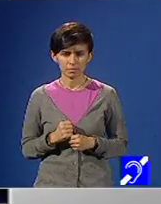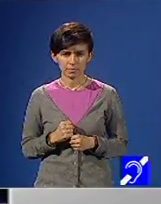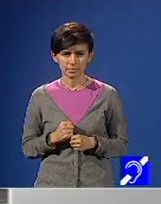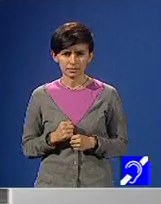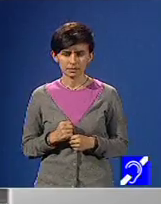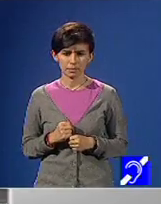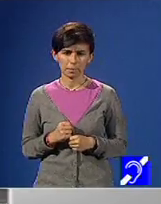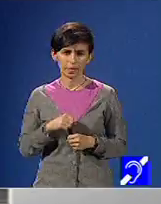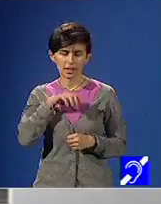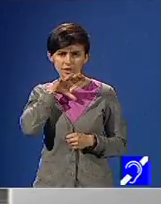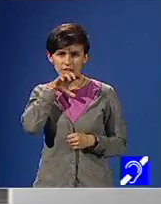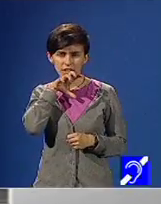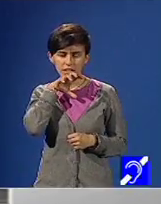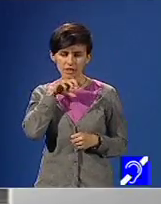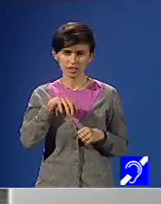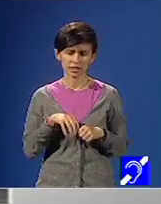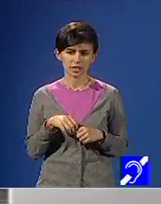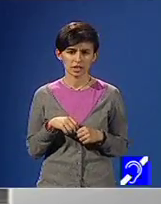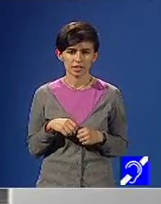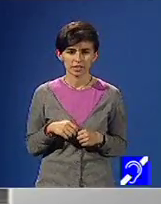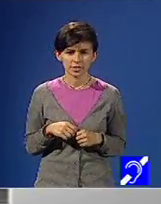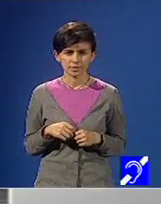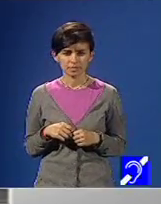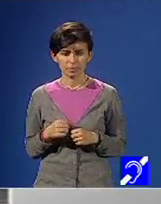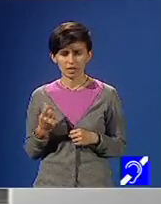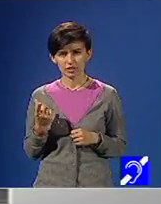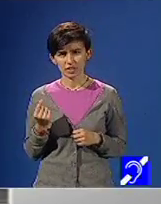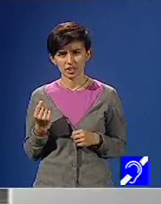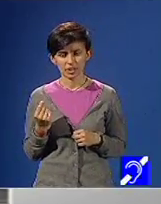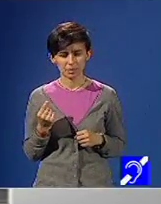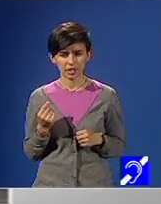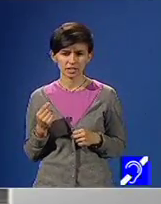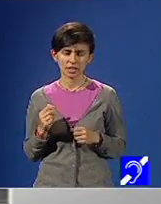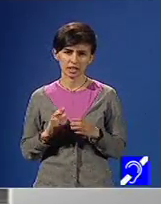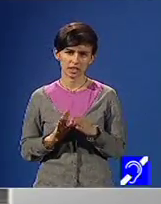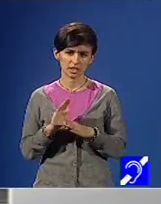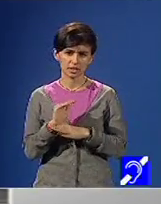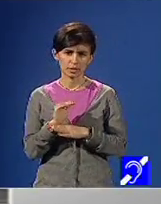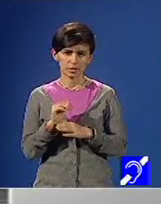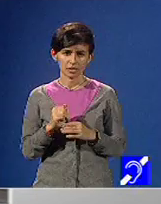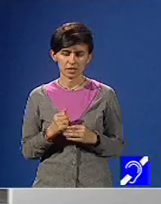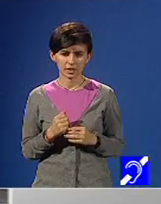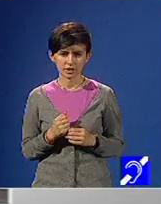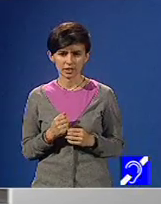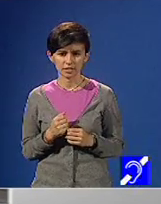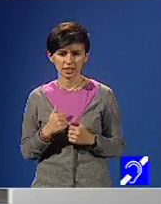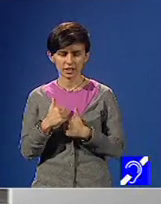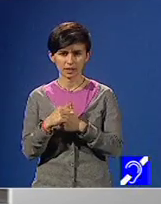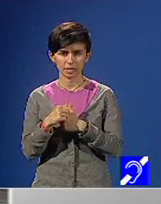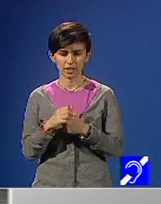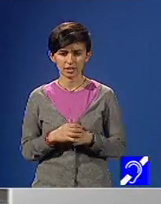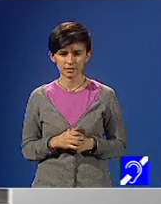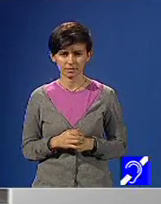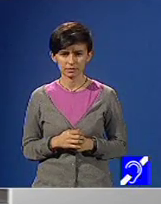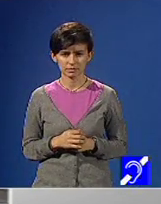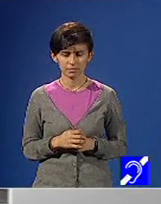Bes împreună cu ceilalți parteneri ai lui au devenit Bes e labradorul negru pe care l-ați văzut,